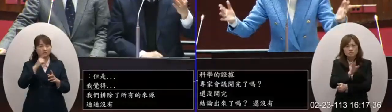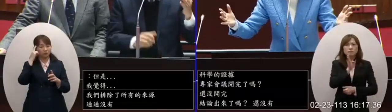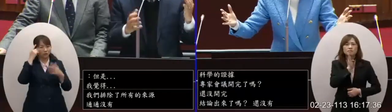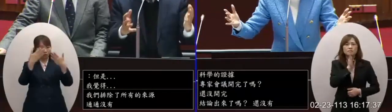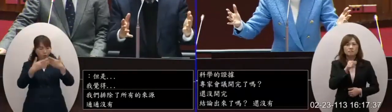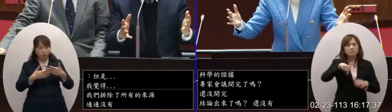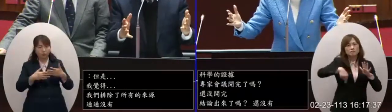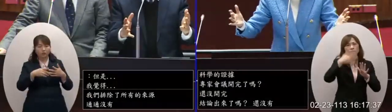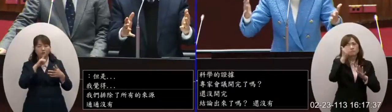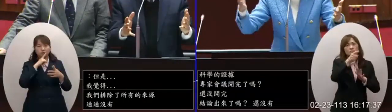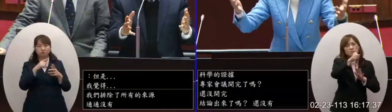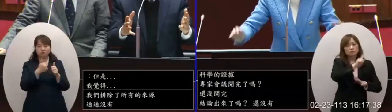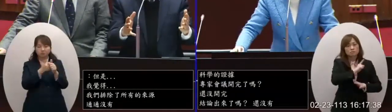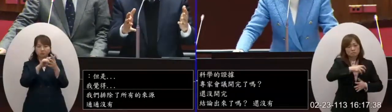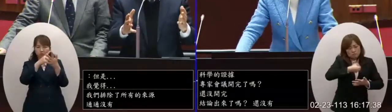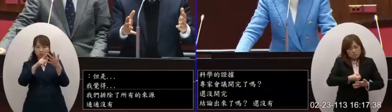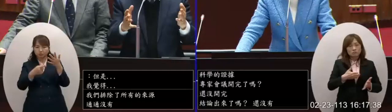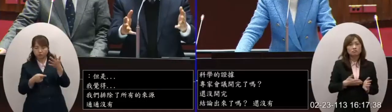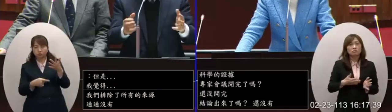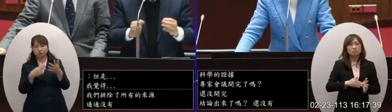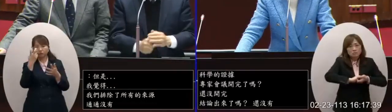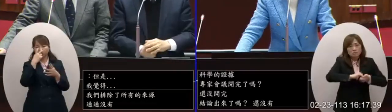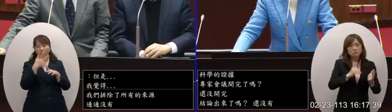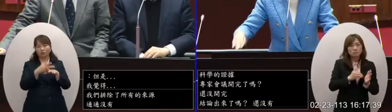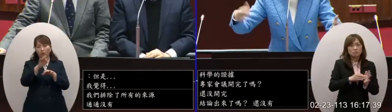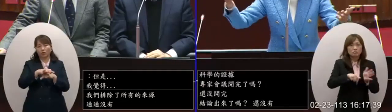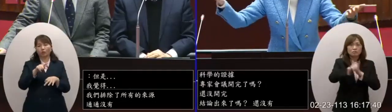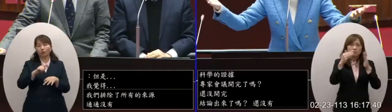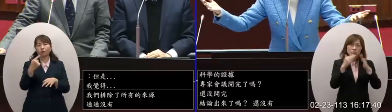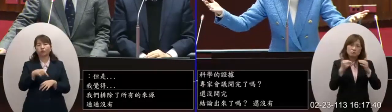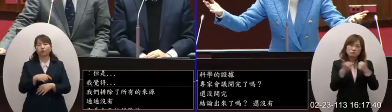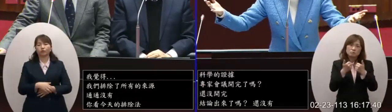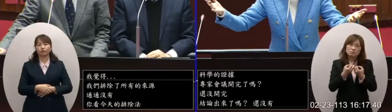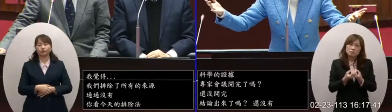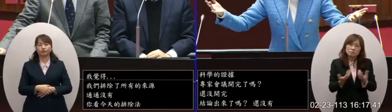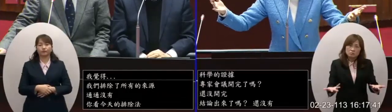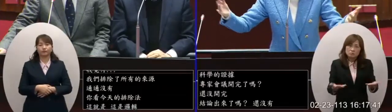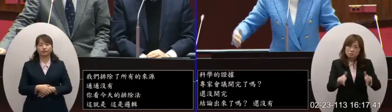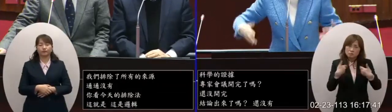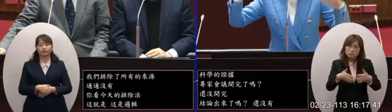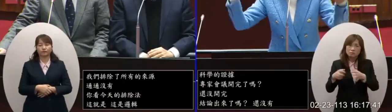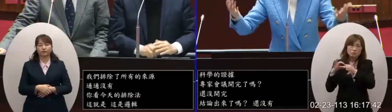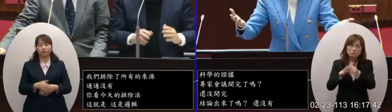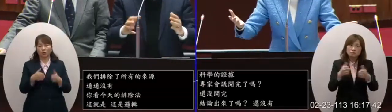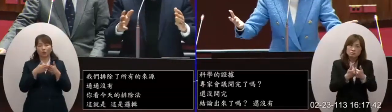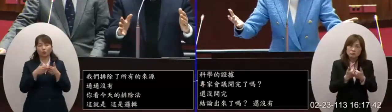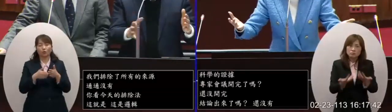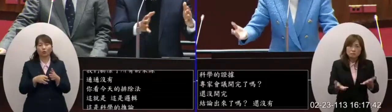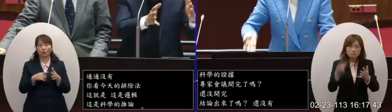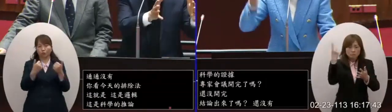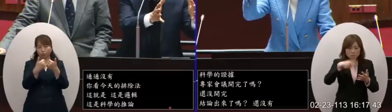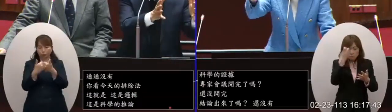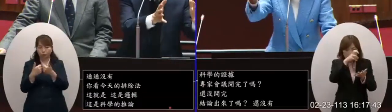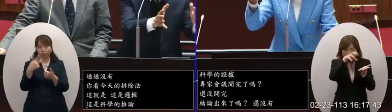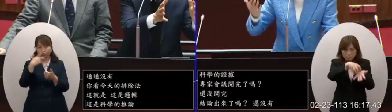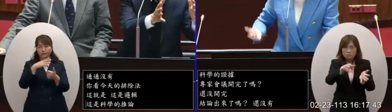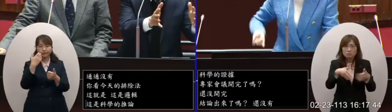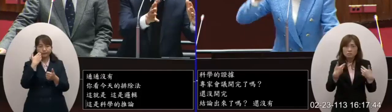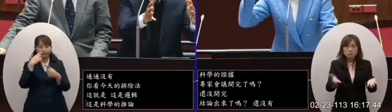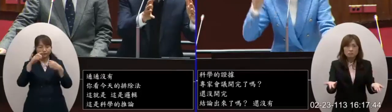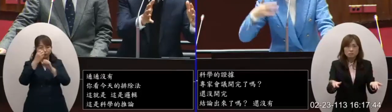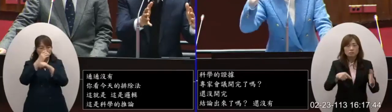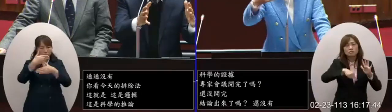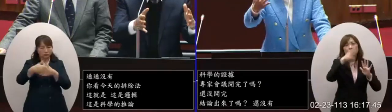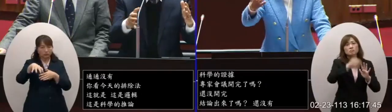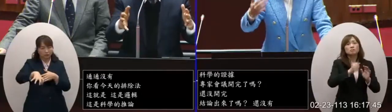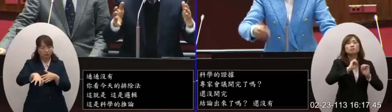已经定调的时候，专家会议要怎么开？专家会议还需要开吗？还需要再积极查证吗？ 专家会议要去看实验室， 院长